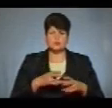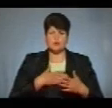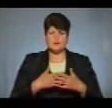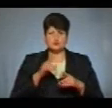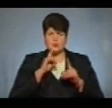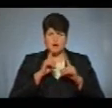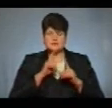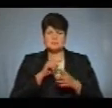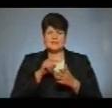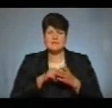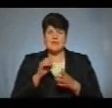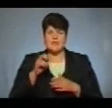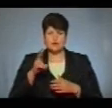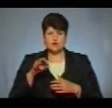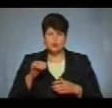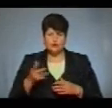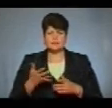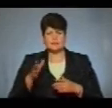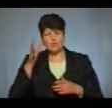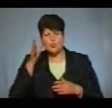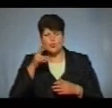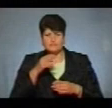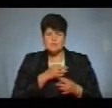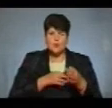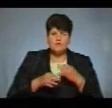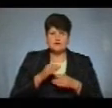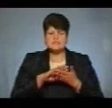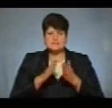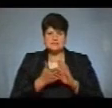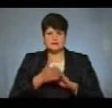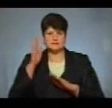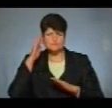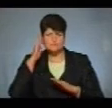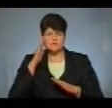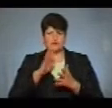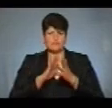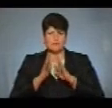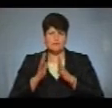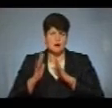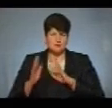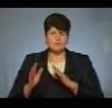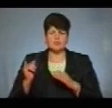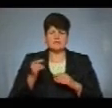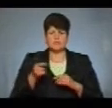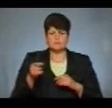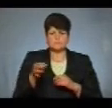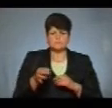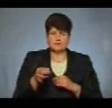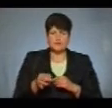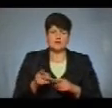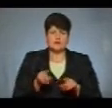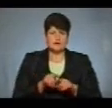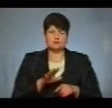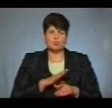ради з питань екології, під час якого екологи і науковці обговорили стан водойму парку Топільче і Тернопільського водосховища. Зокрема, йшлося